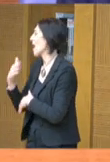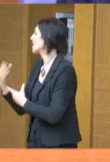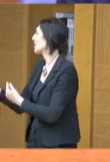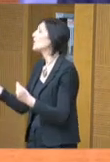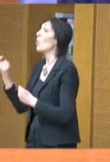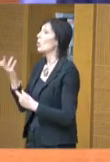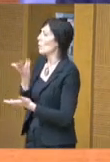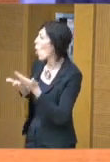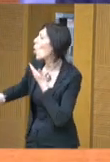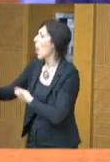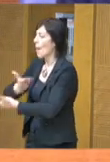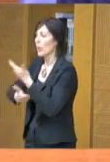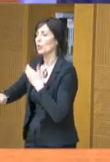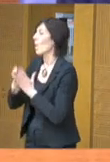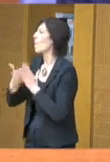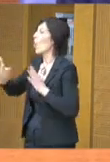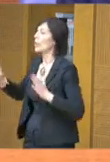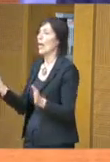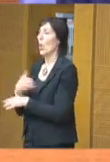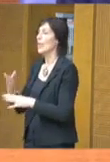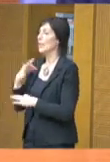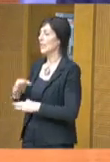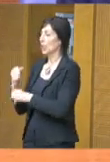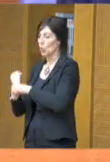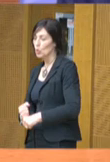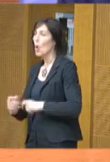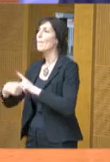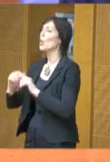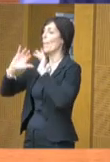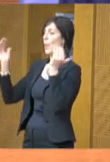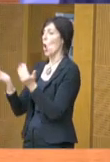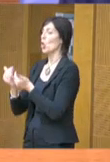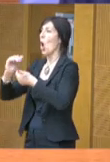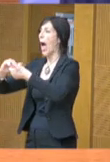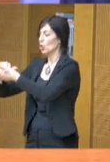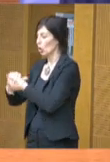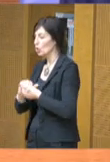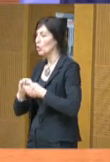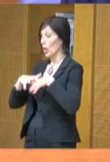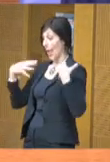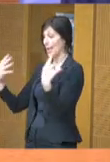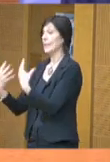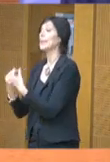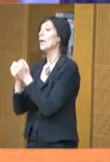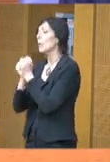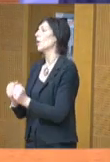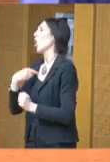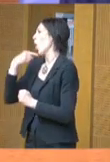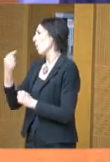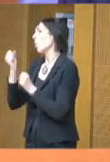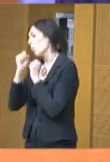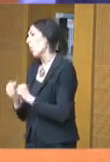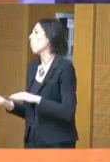collaborare a tutti i livelli istituzionali con il mondo delle associazioni e insieme possiamo fare, dico sempre, molto di